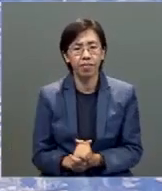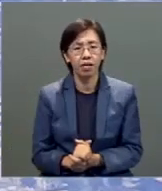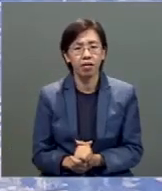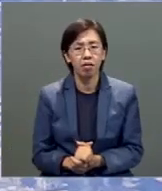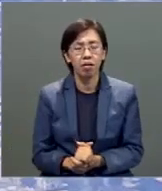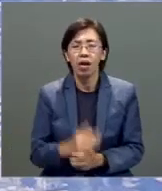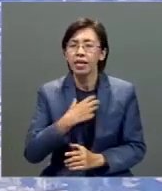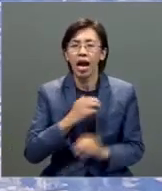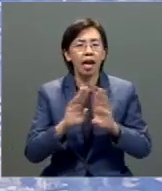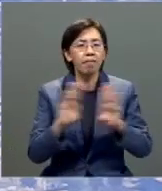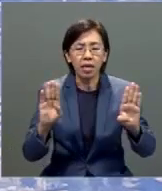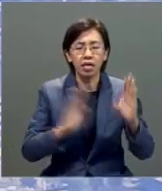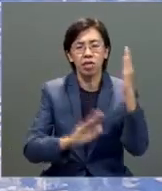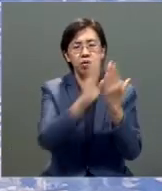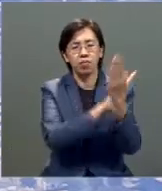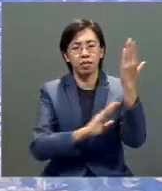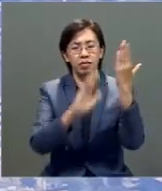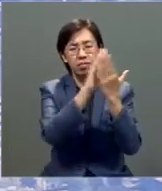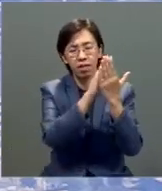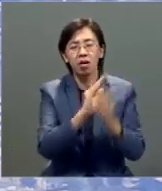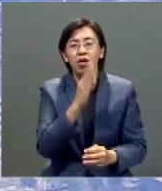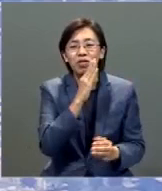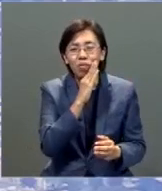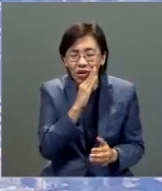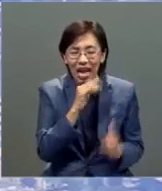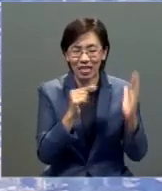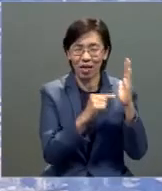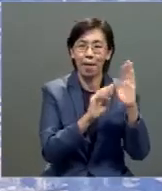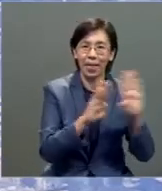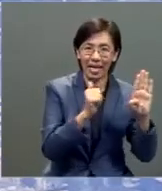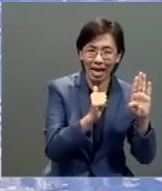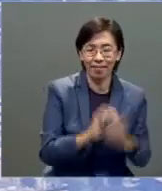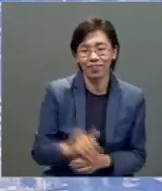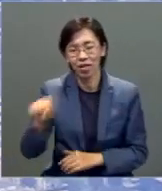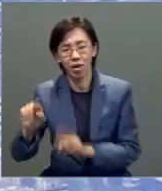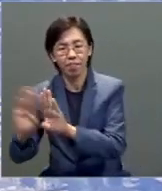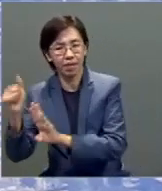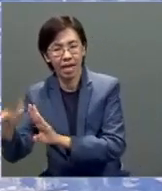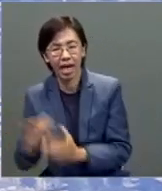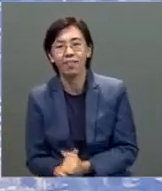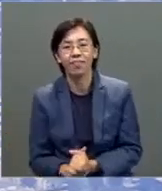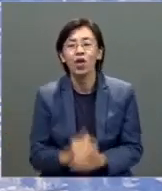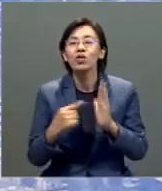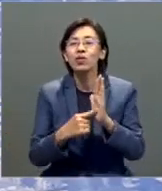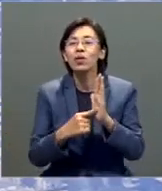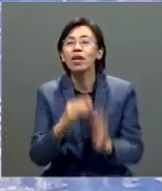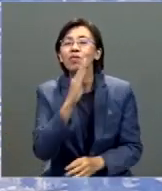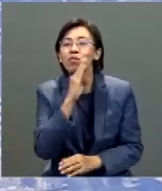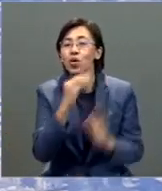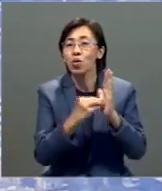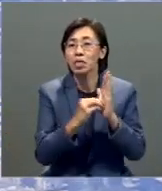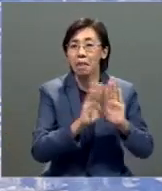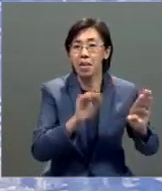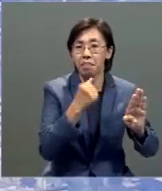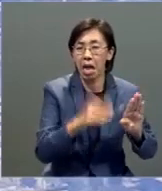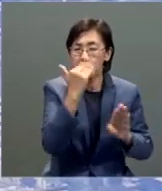ดทั้งประเทศนะครับไม่ใช่ว่าเปิดเฉพาะบางที่นะครับบางจังหวัดสมมุติว่ากรุงเทพเปิดไม่ได้เ